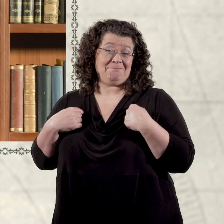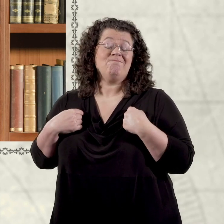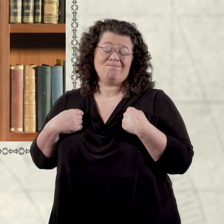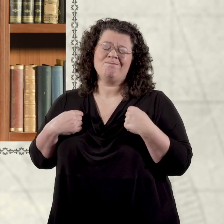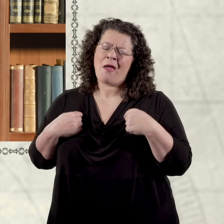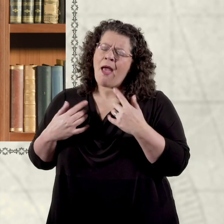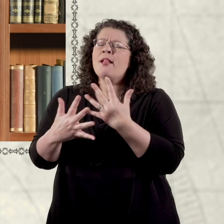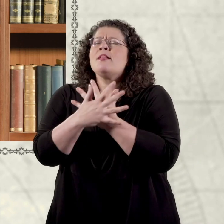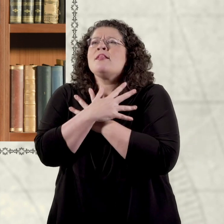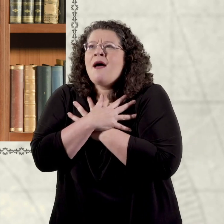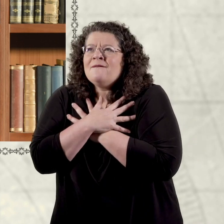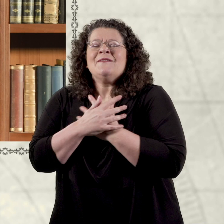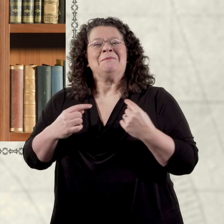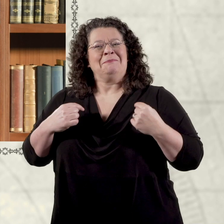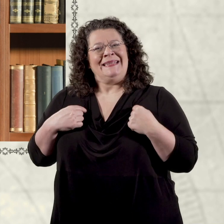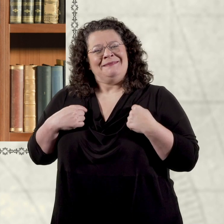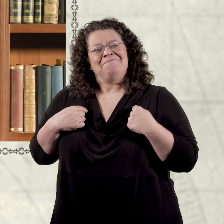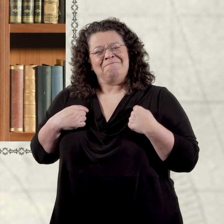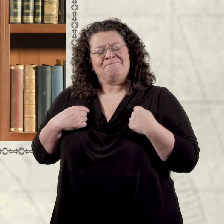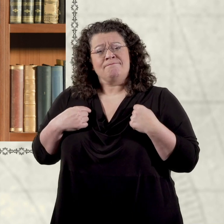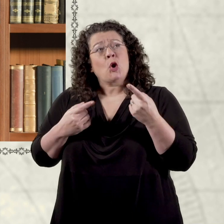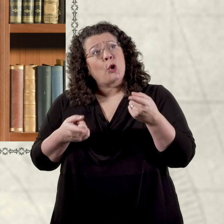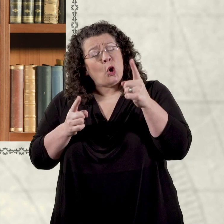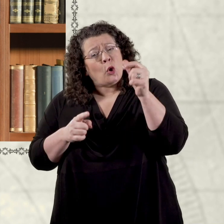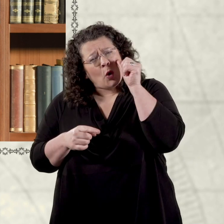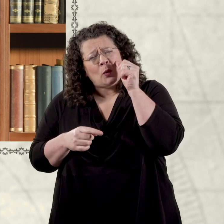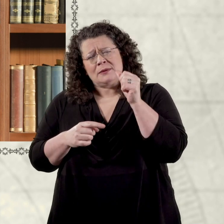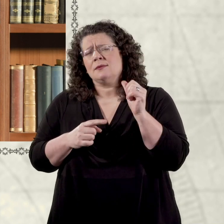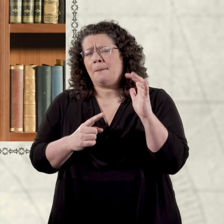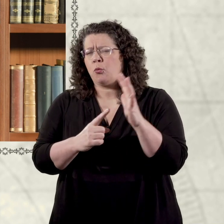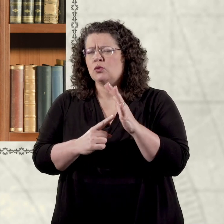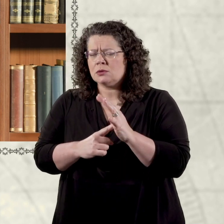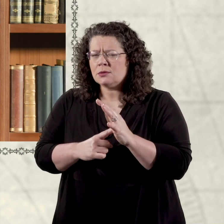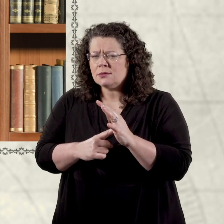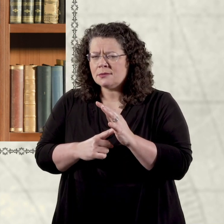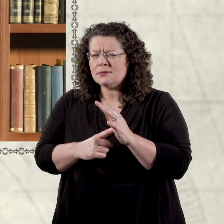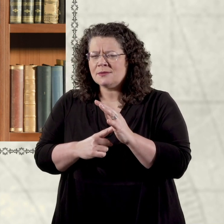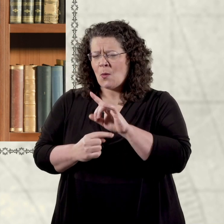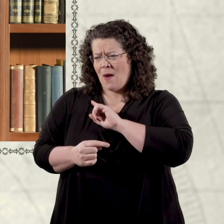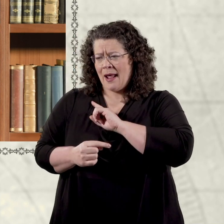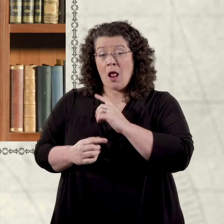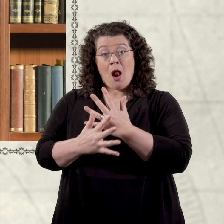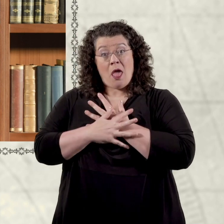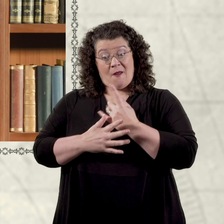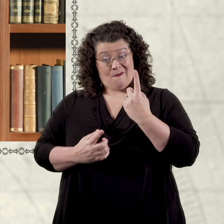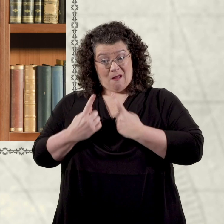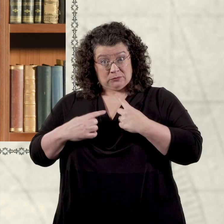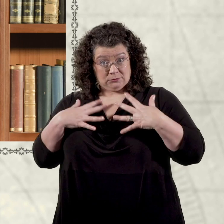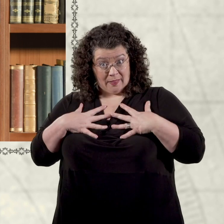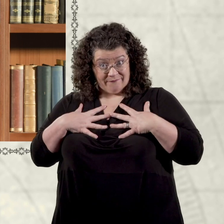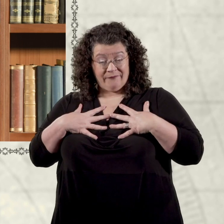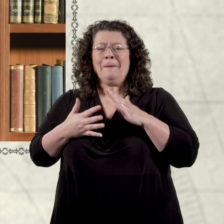fy hun. Dwi'n caru fi. A mae Duw yn gwybod fo hynny'n beth pwysig, i garu ni'n